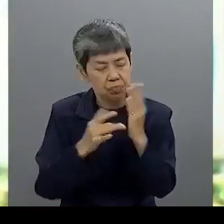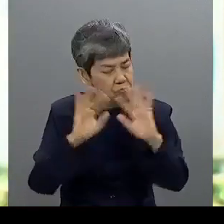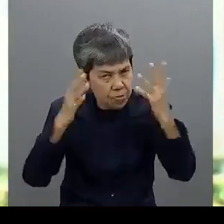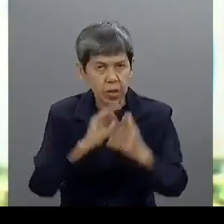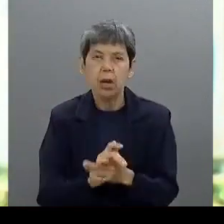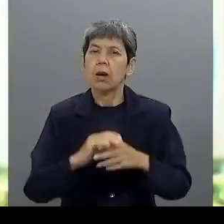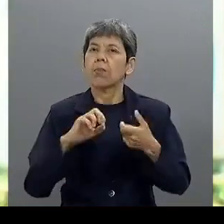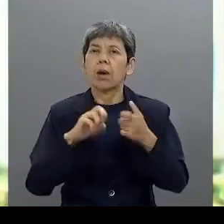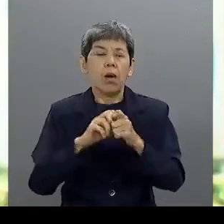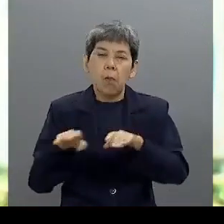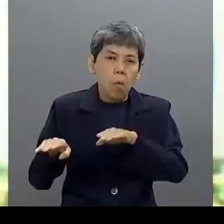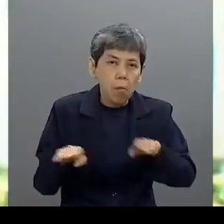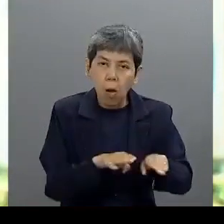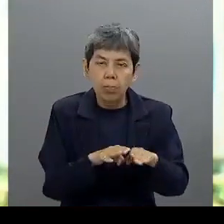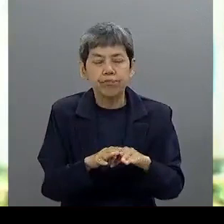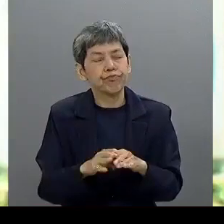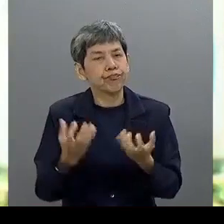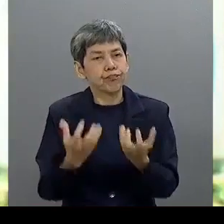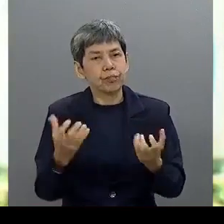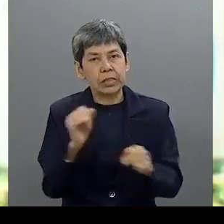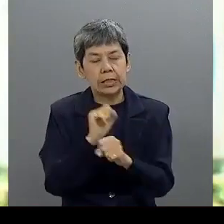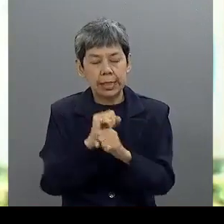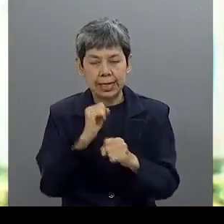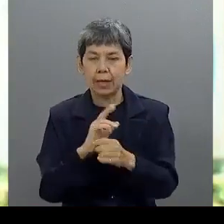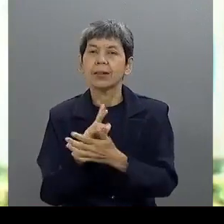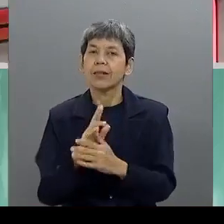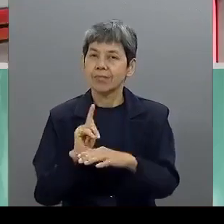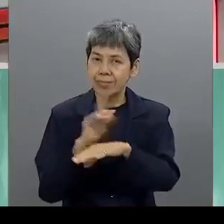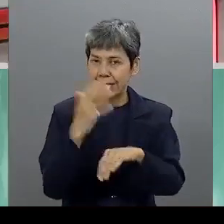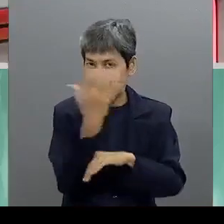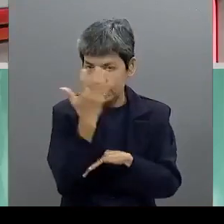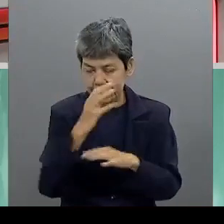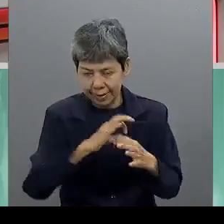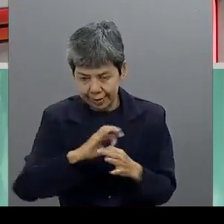พร้อมในเรื่องของอุปกรณ์ในเรื่องของการสื่อสารทีวีที่สามารถที่จะเชื่อม